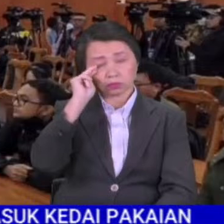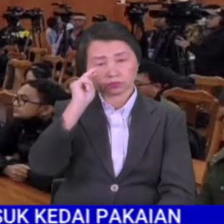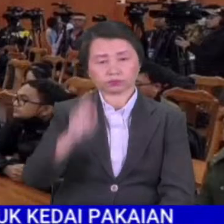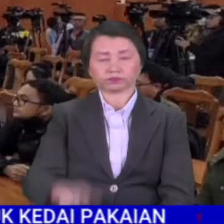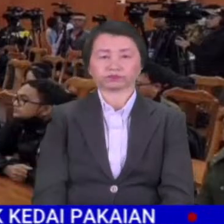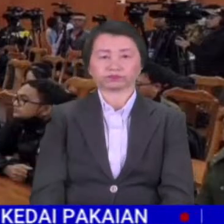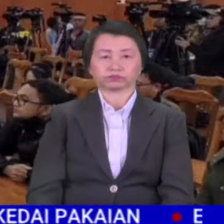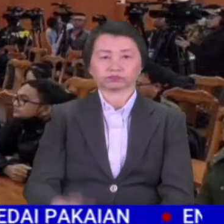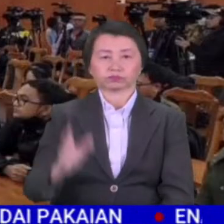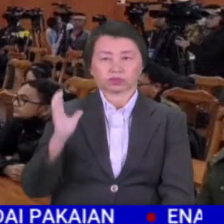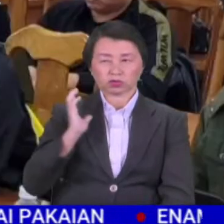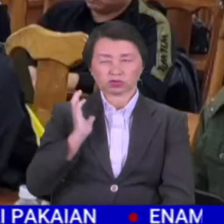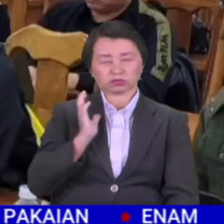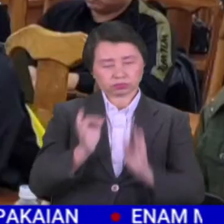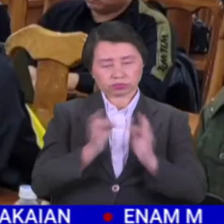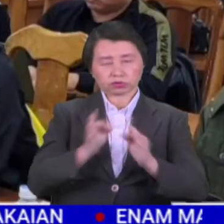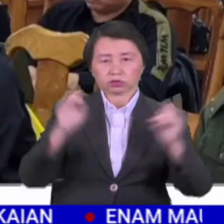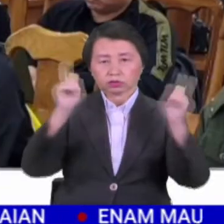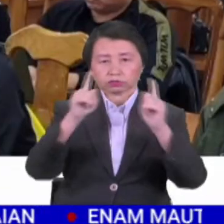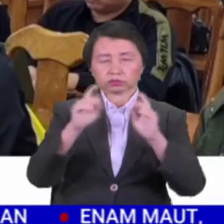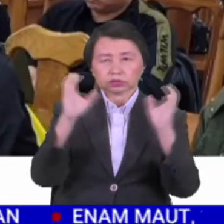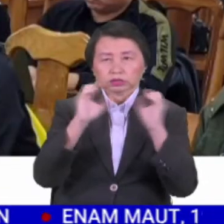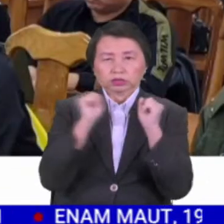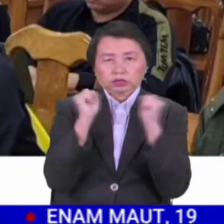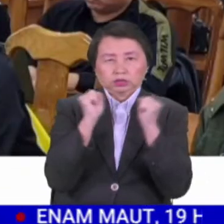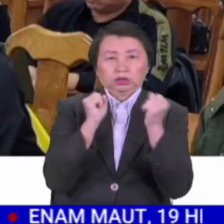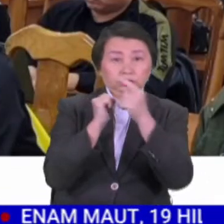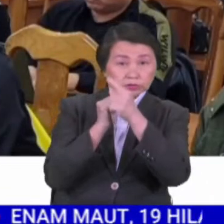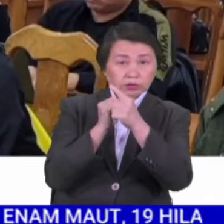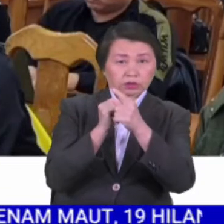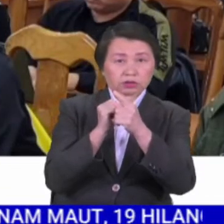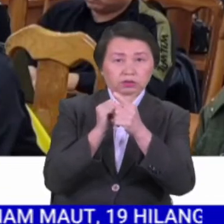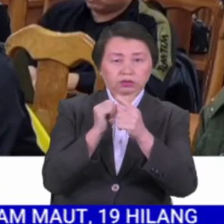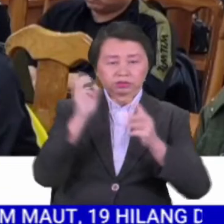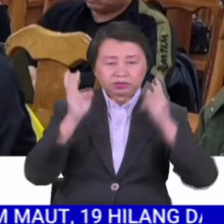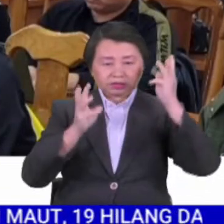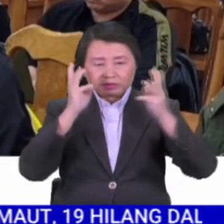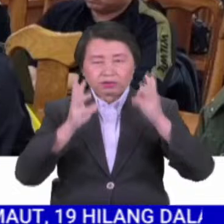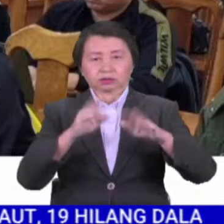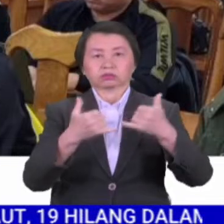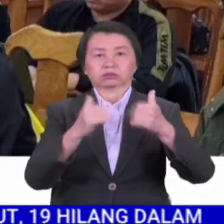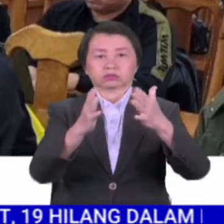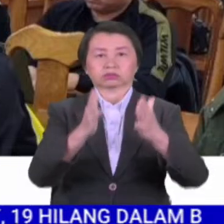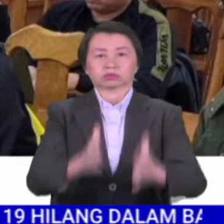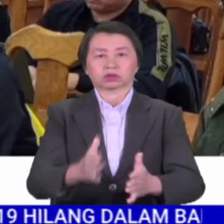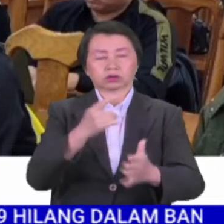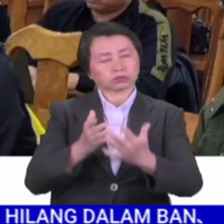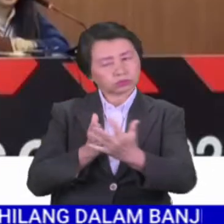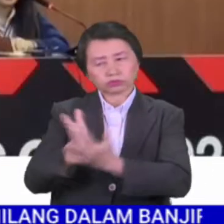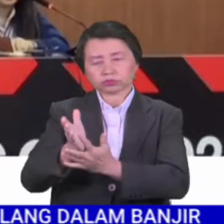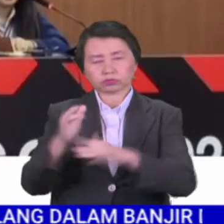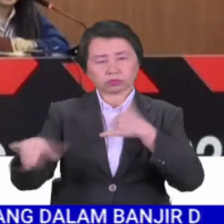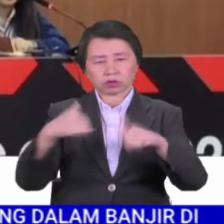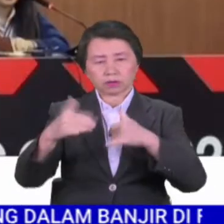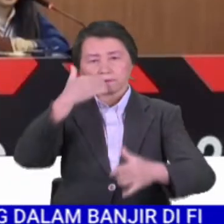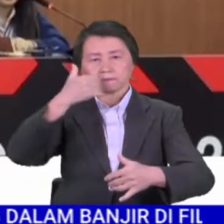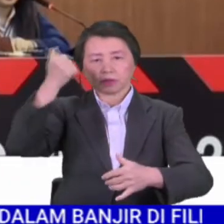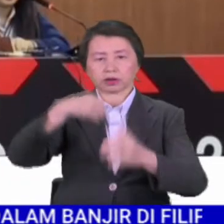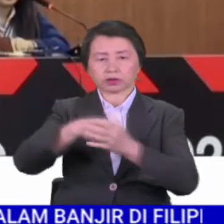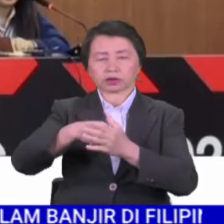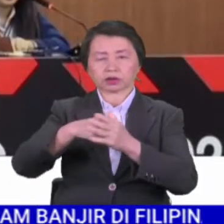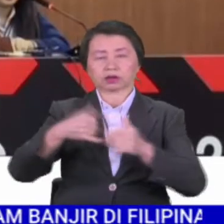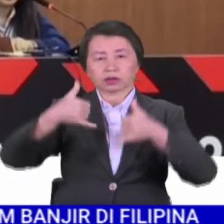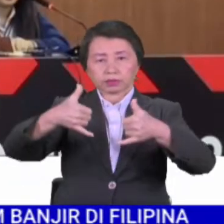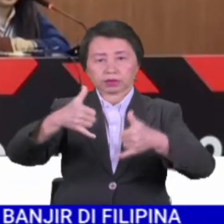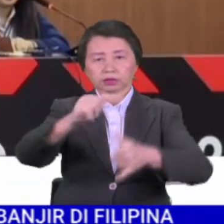Selain itu, Pan Gon menjelaskan bahawa cuaca sejuk di Hanoi tidak menjadi masalah besar buat barisan pemainnya untuk meneruskan persembahan terbaik dalam